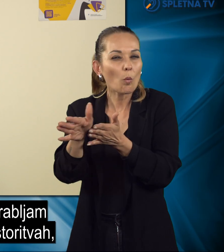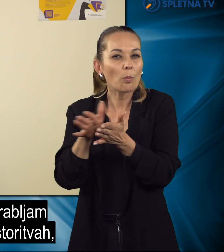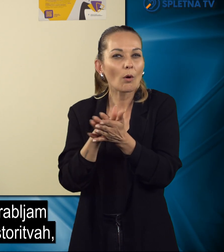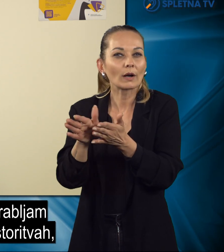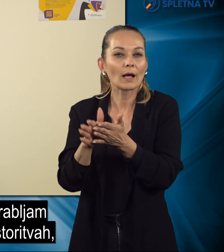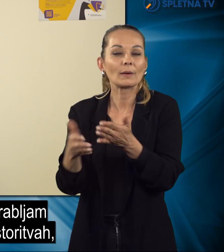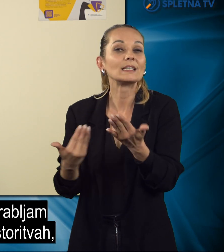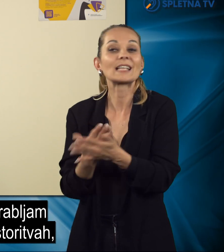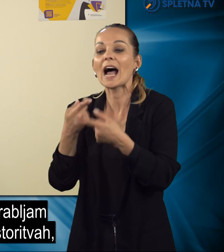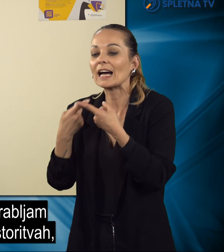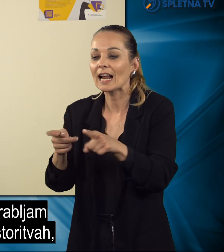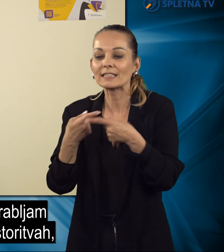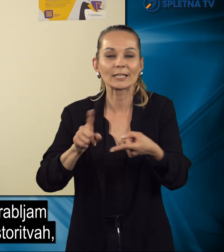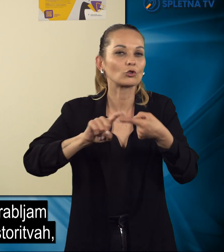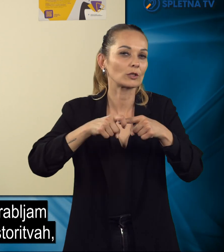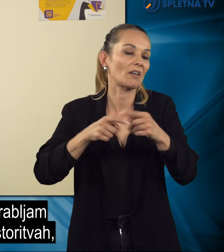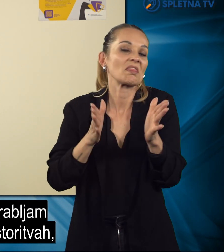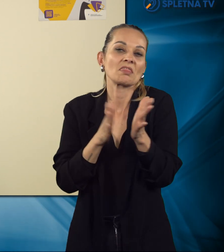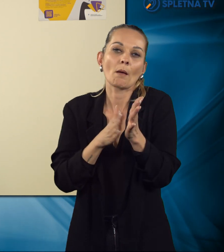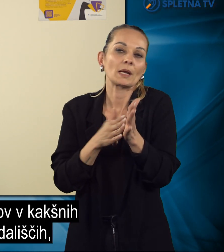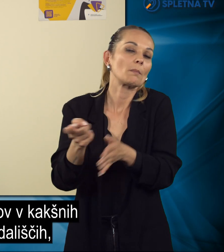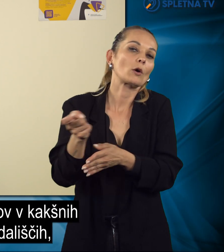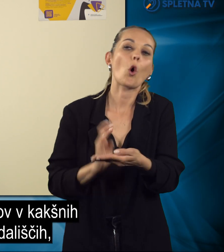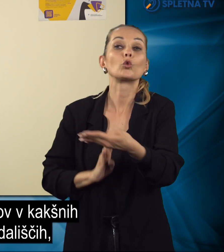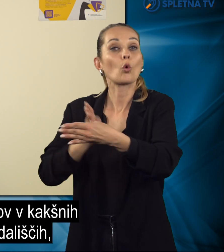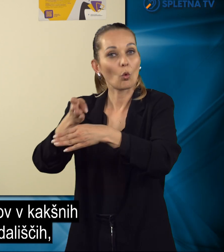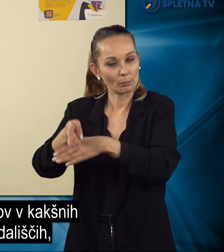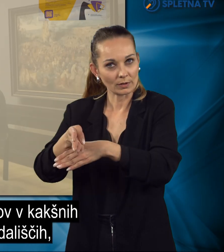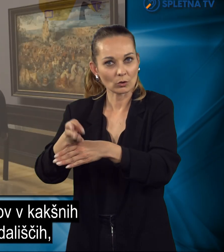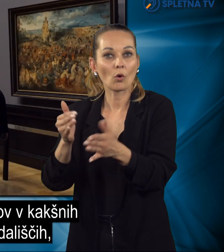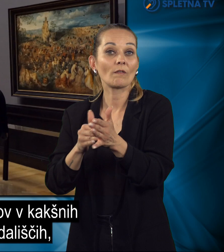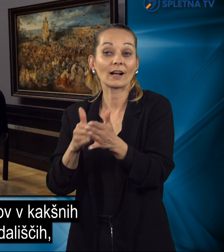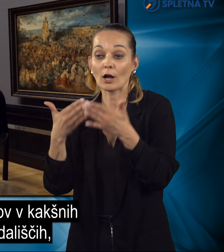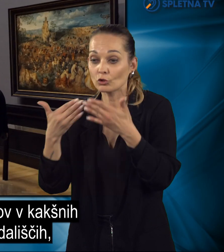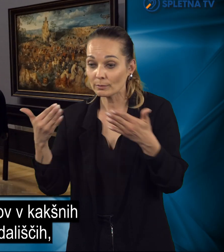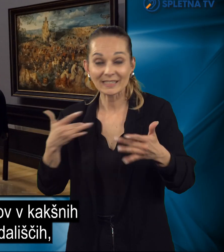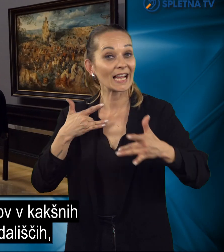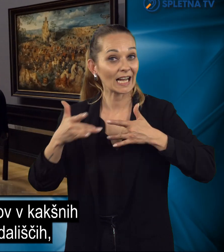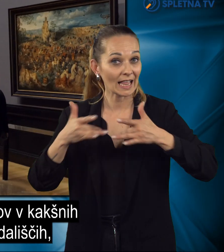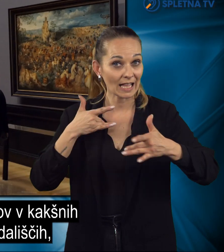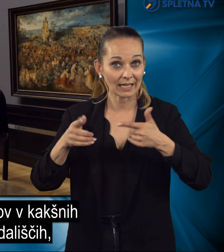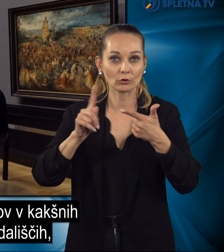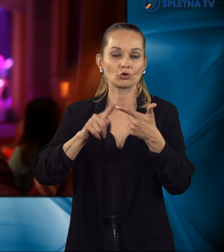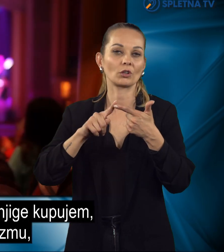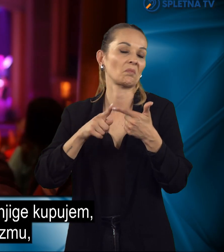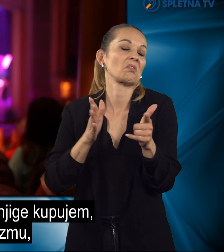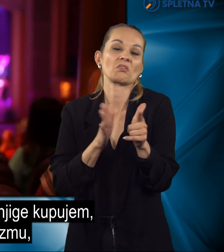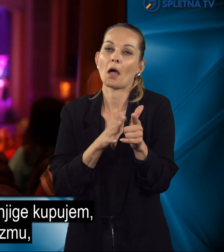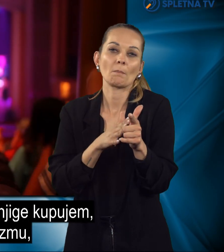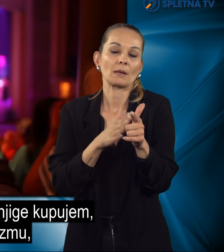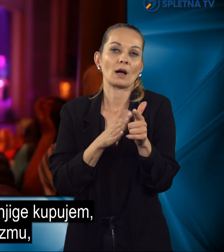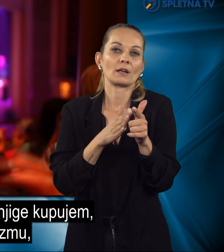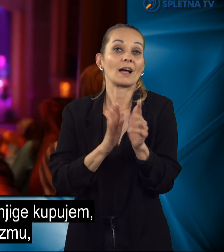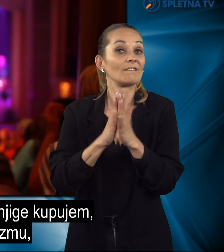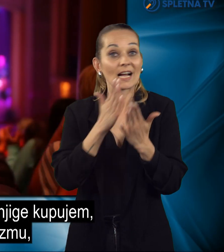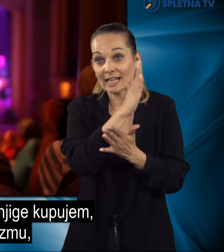Kartico uporabljam pri različnih storitvah, recimo od obiskov v kakšnih muzejih, gledališčih,